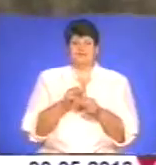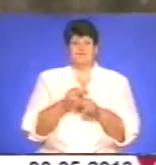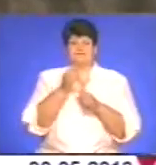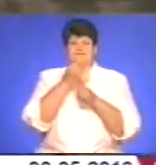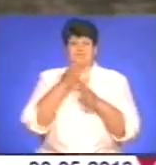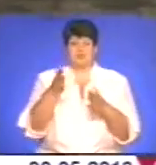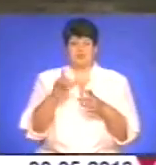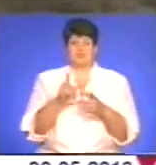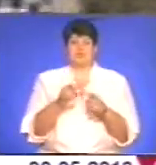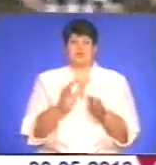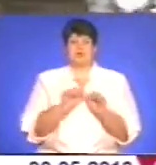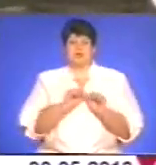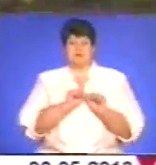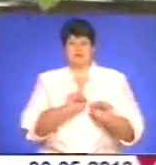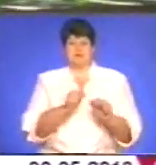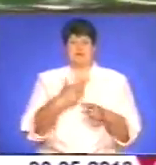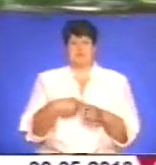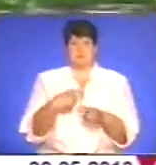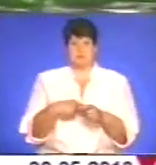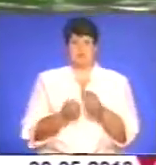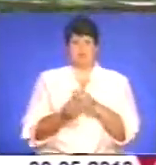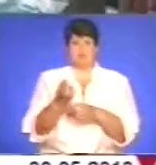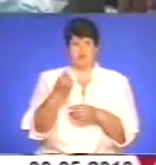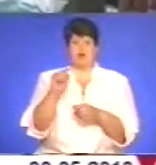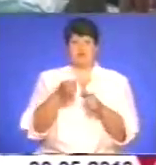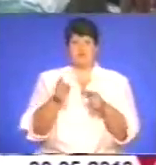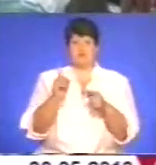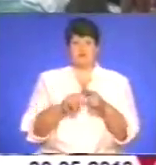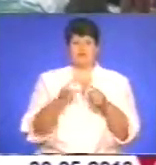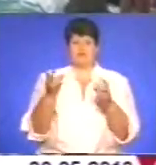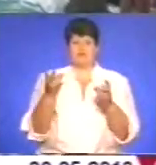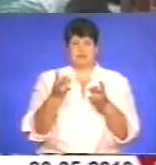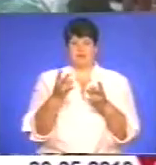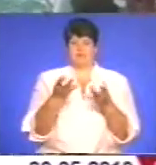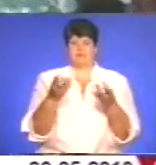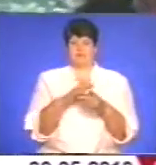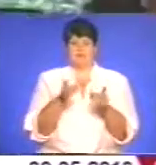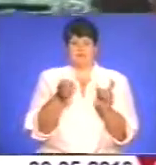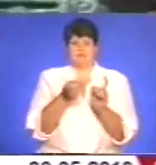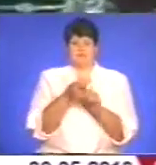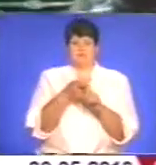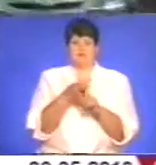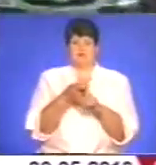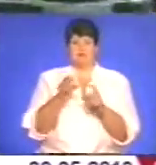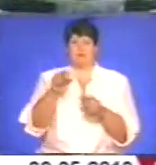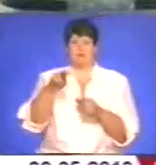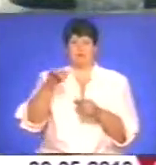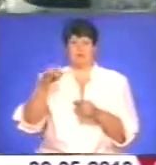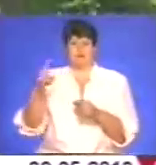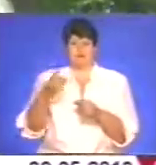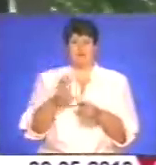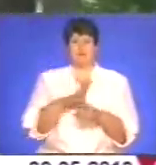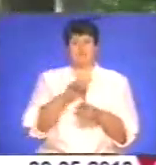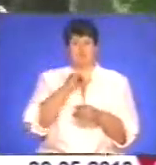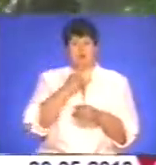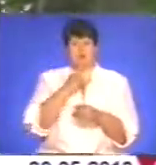Щоб убезпечити себе від появи основних симптомів, слід позбутися прямого контакту з алергеном. Якщо ж таке здійснити важко,